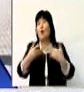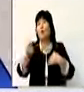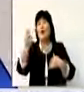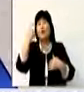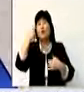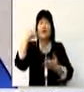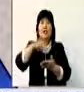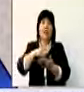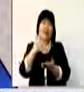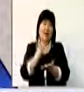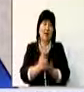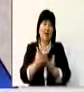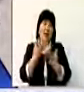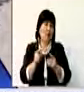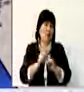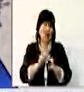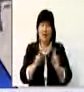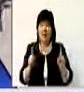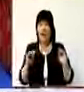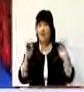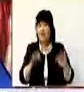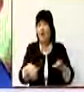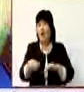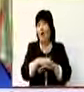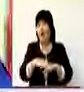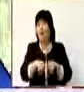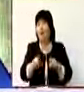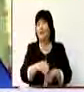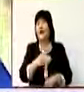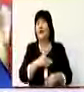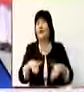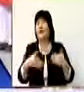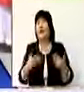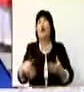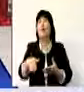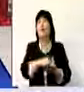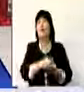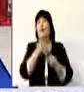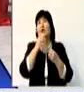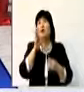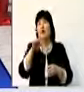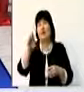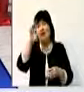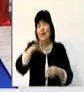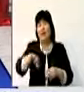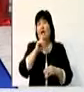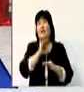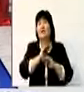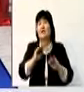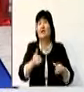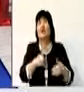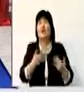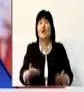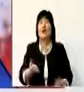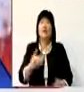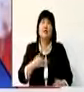символына айналғандығымен ерекше. Сондықтан жиналған жұртшылық алғаусыз тілектерін айтып, бірліктің баянды болуын, елдің тыныштығын тілесті. Біз әже